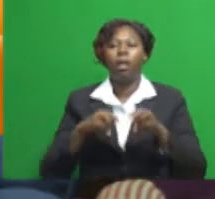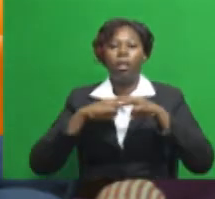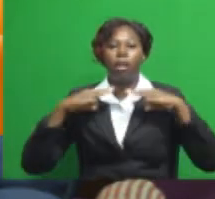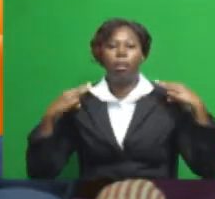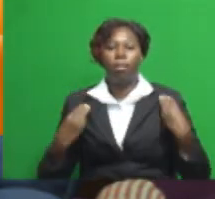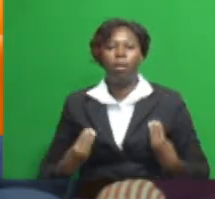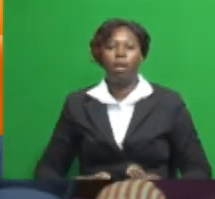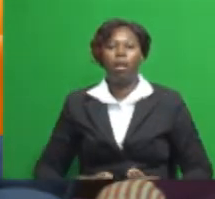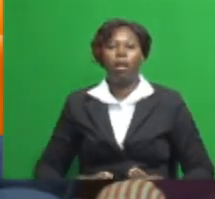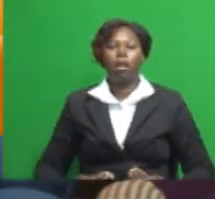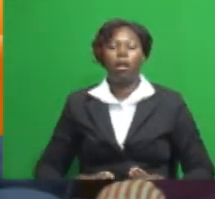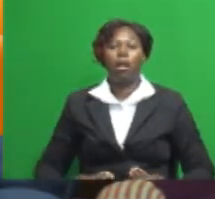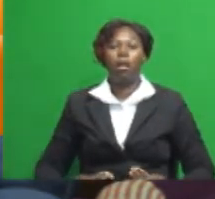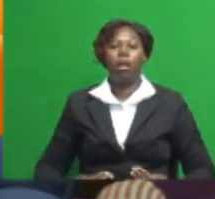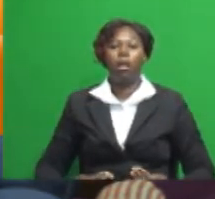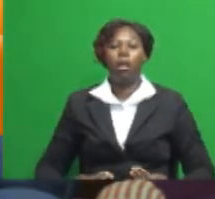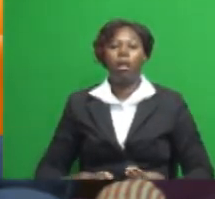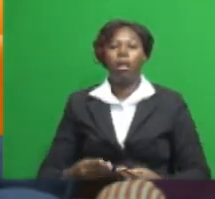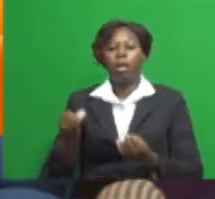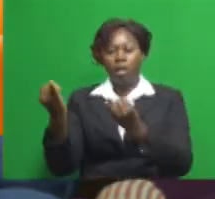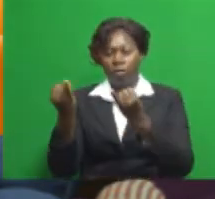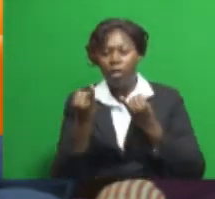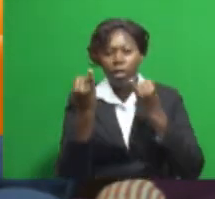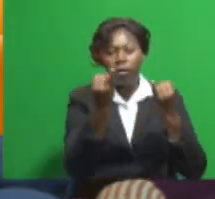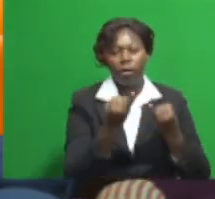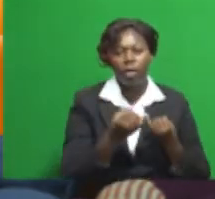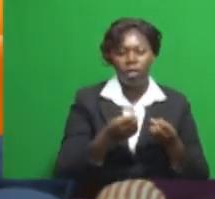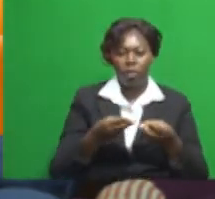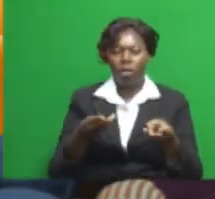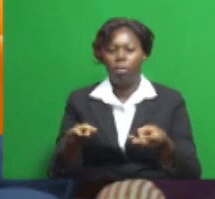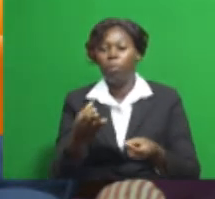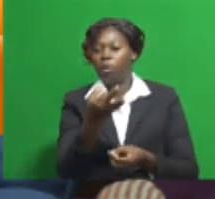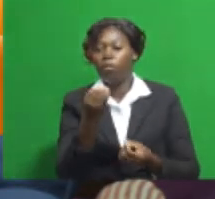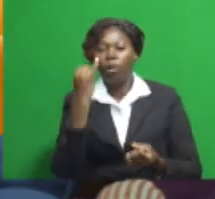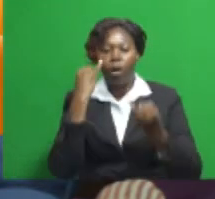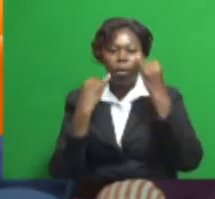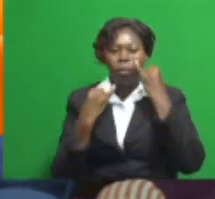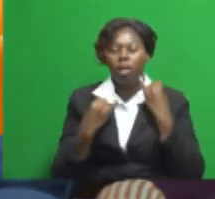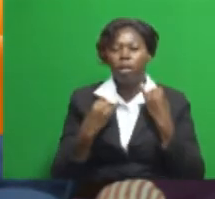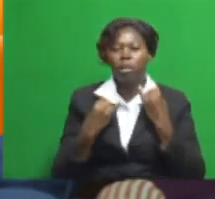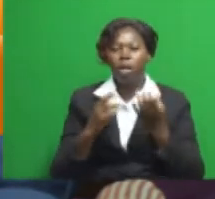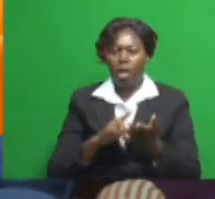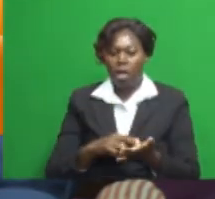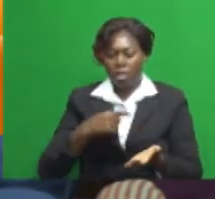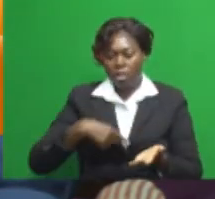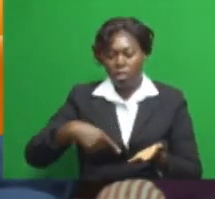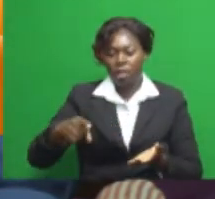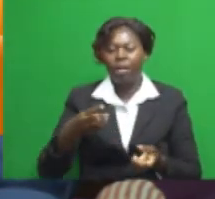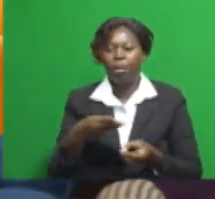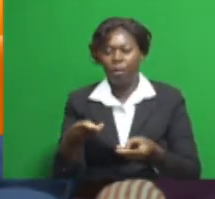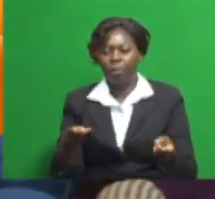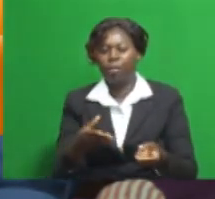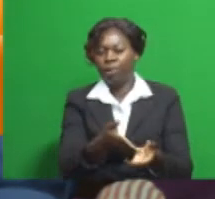vakakokera makurukota neungano yose yavakuru vavana veIsraeri vakatumira vanhu kutorongo kuzouya